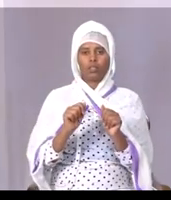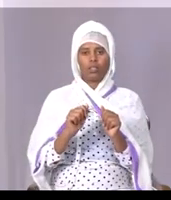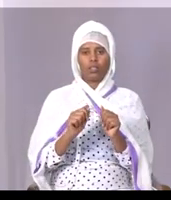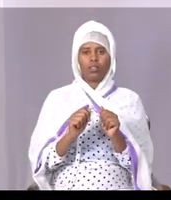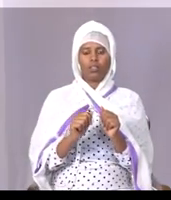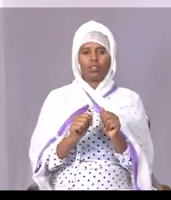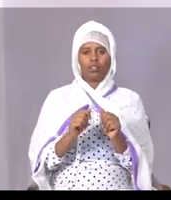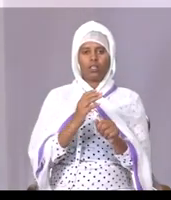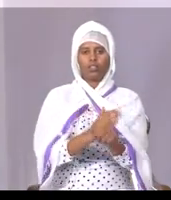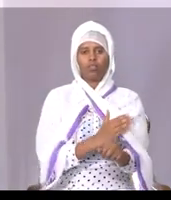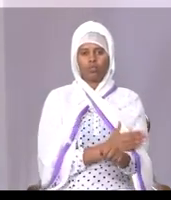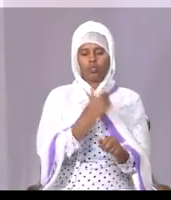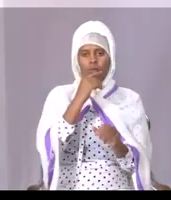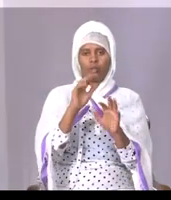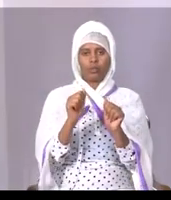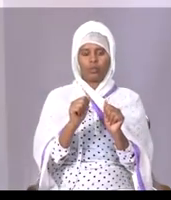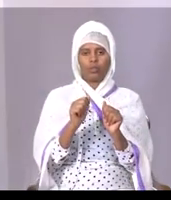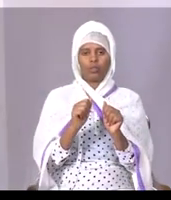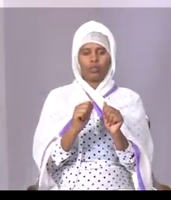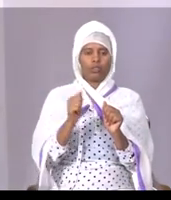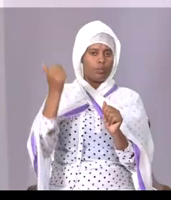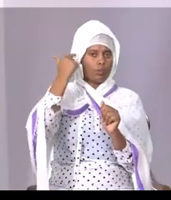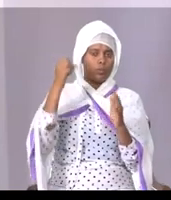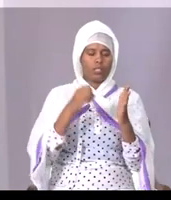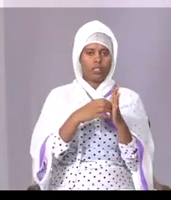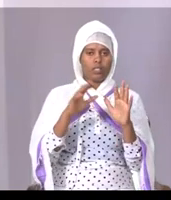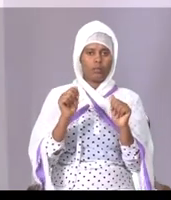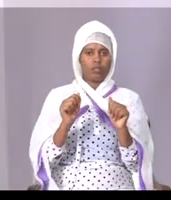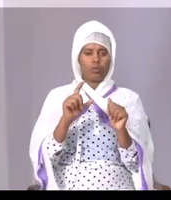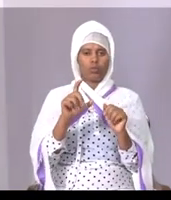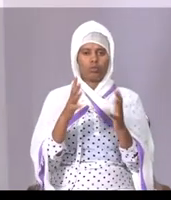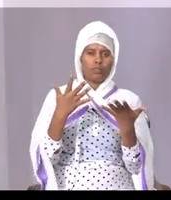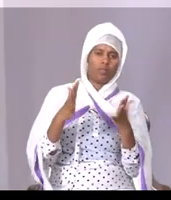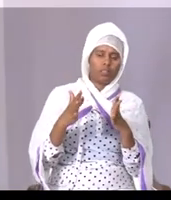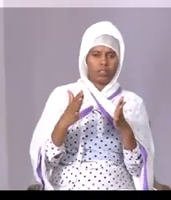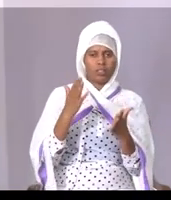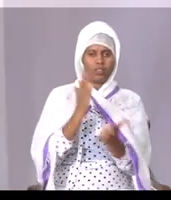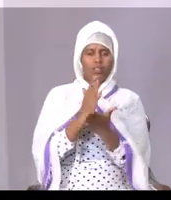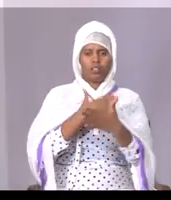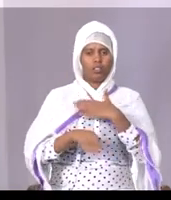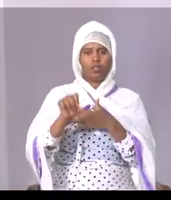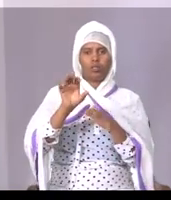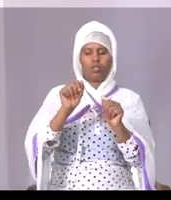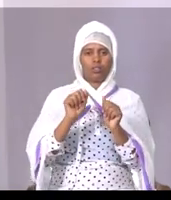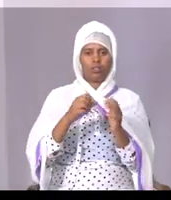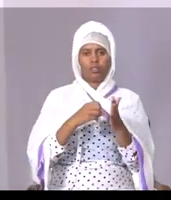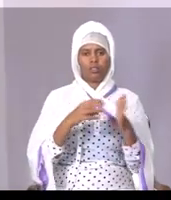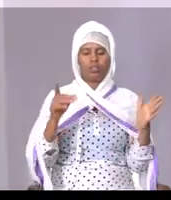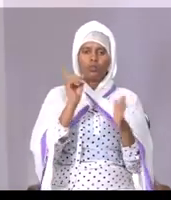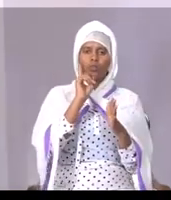ኢልዎ ኣቐዲሞ ኣብ ሩባ ዮርዳኖስ ዝንትኡ ትወልድ እየ ዝብል ሰሚዑ ስለዝነበረ እዩ ማለት እዩ ስዶ ይኸውን ኢሉ ንምርጋፅ እስከ ኢሉ ሓቲት ማለት